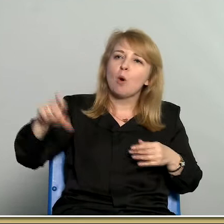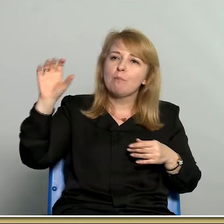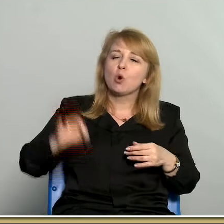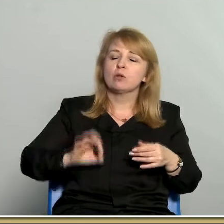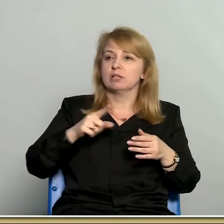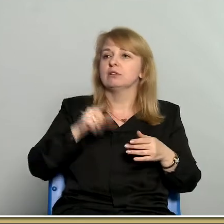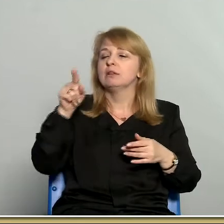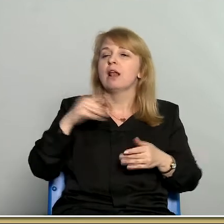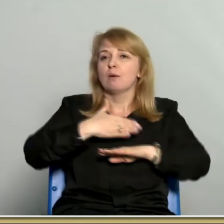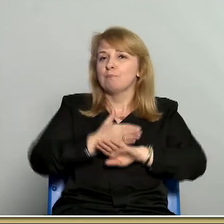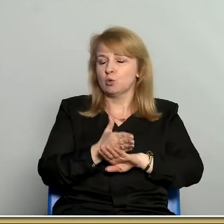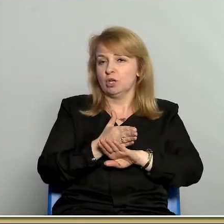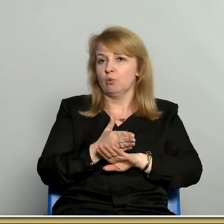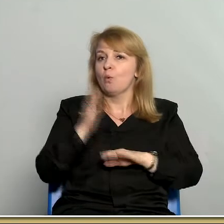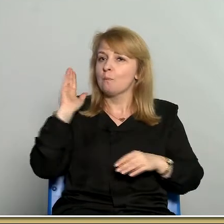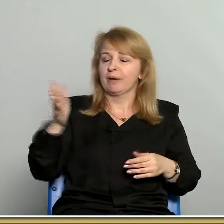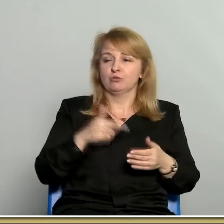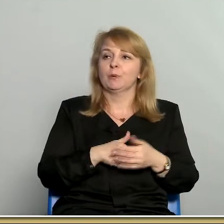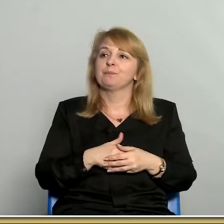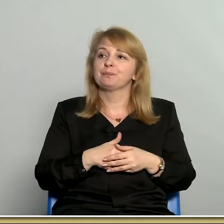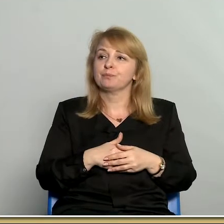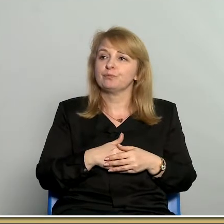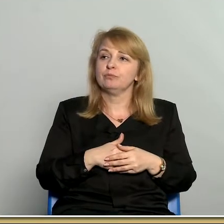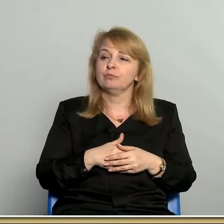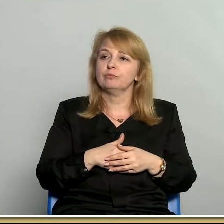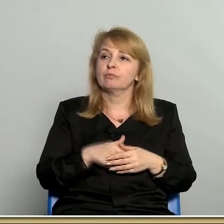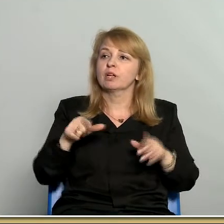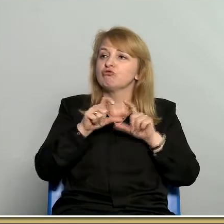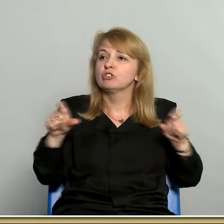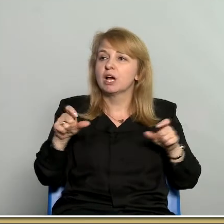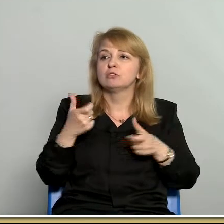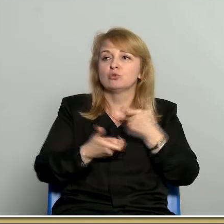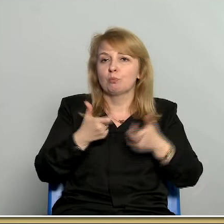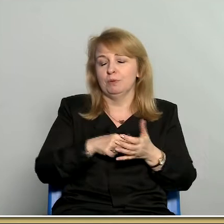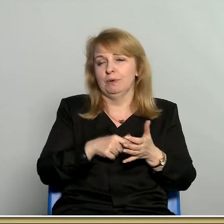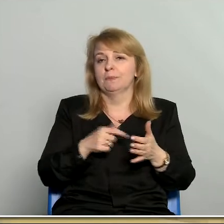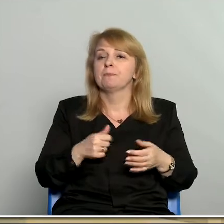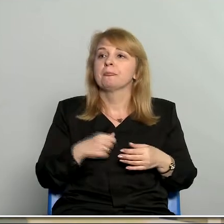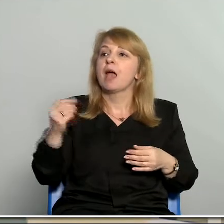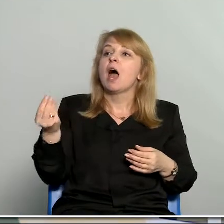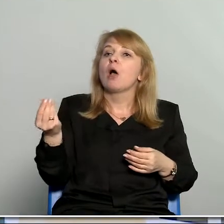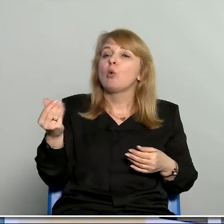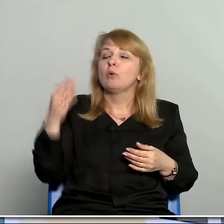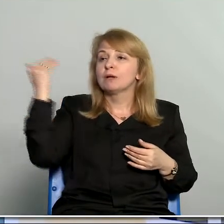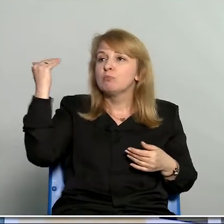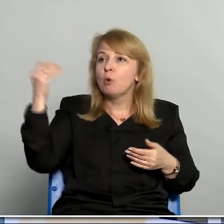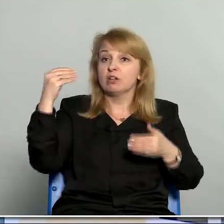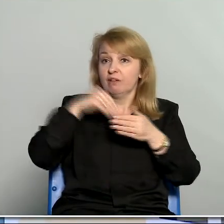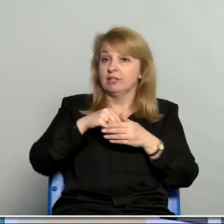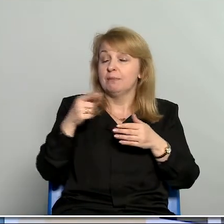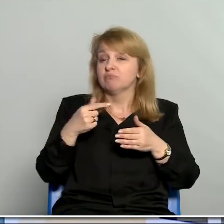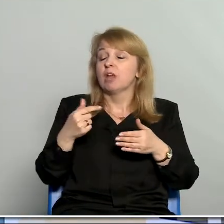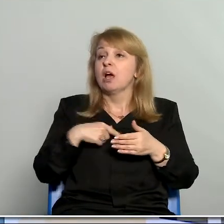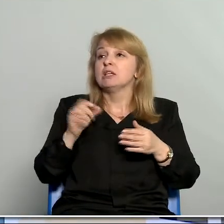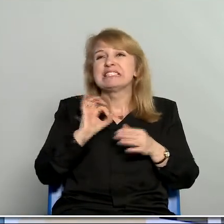Jedyny konkurs, który planujemy w tym okresie programowania. Ekonomia społeczna. Tutaj ze względu